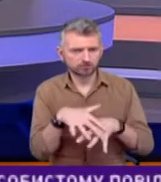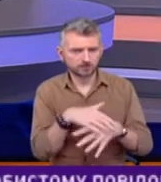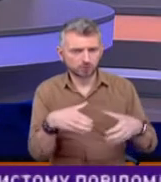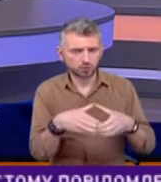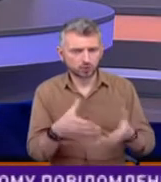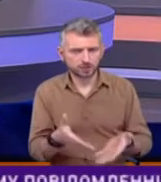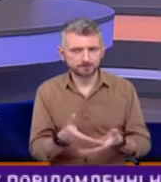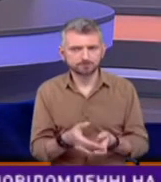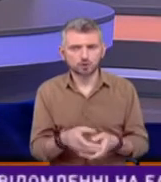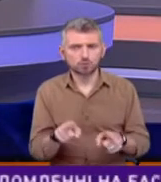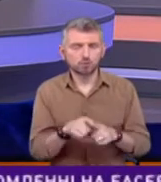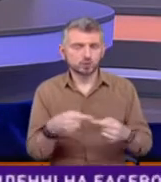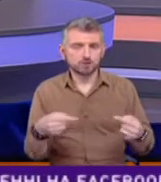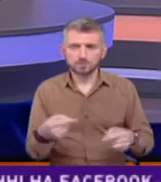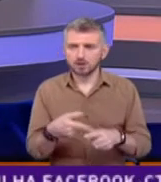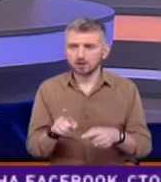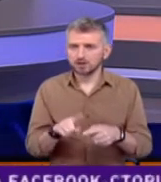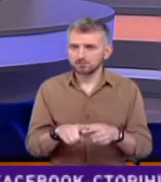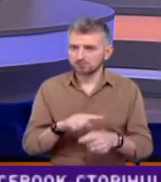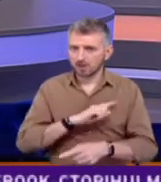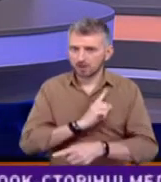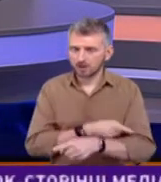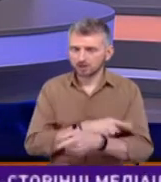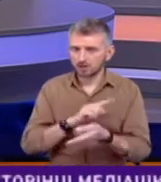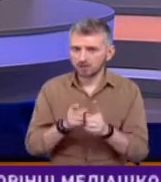подібне. Ось тому... Це ж різко міняє діло.